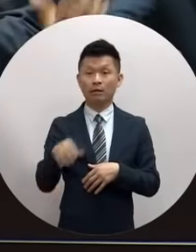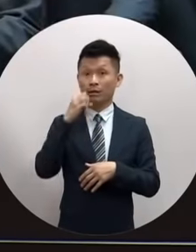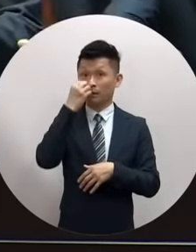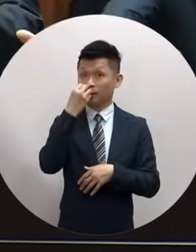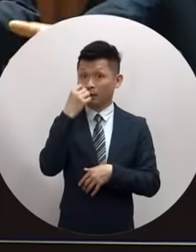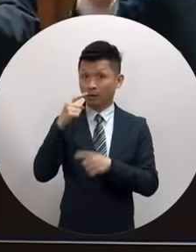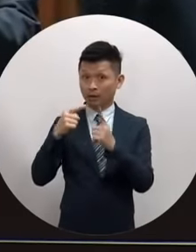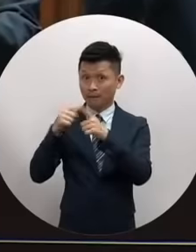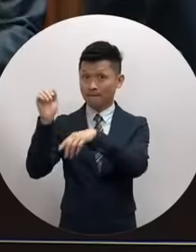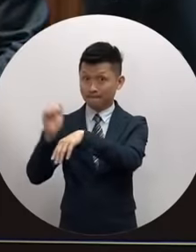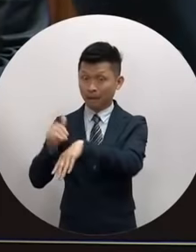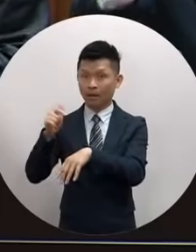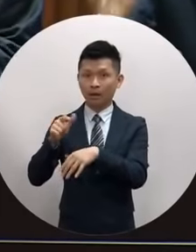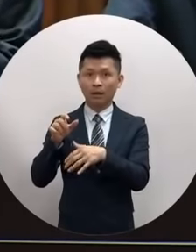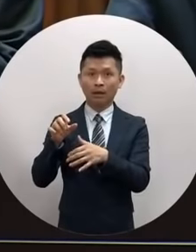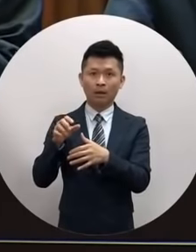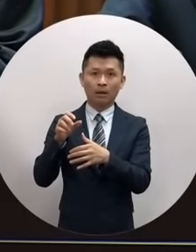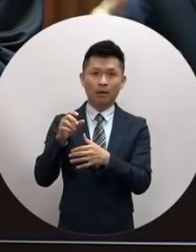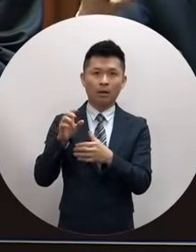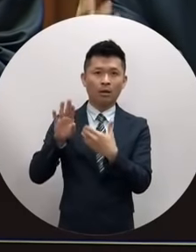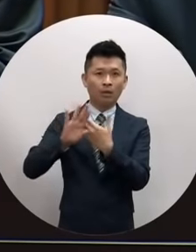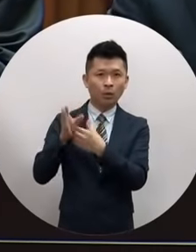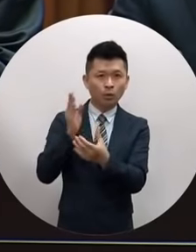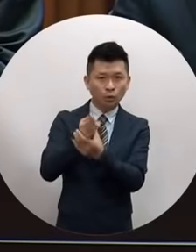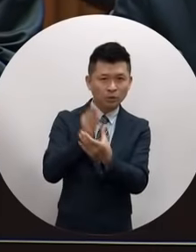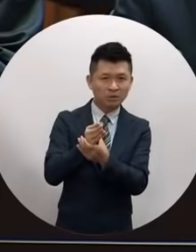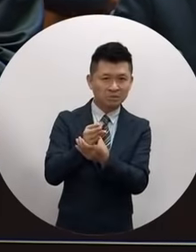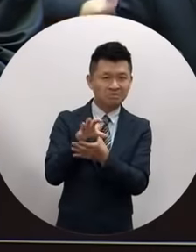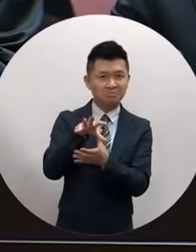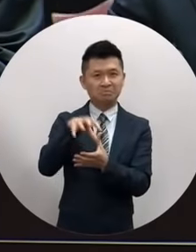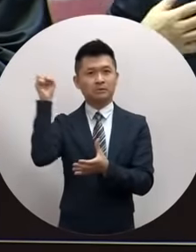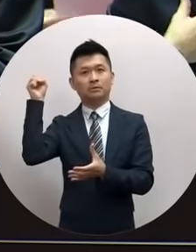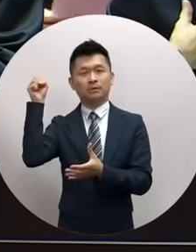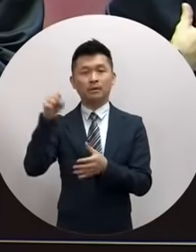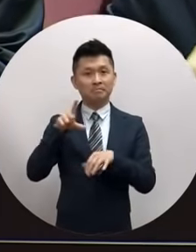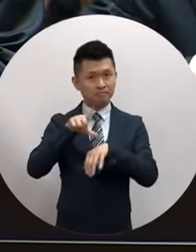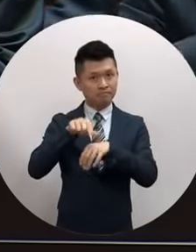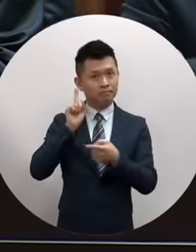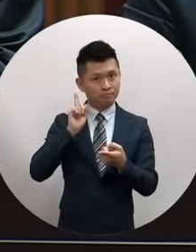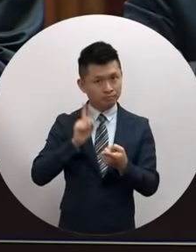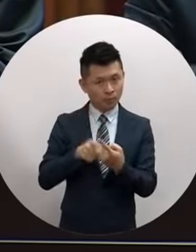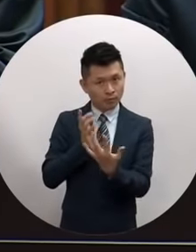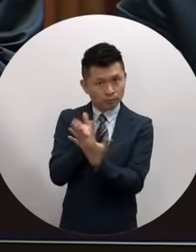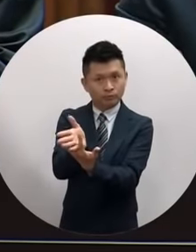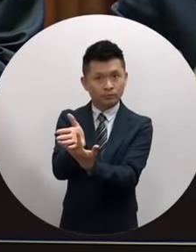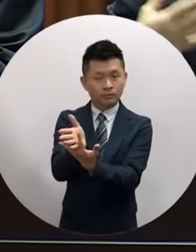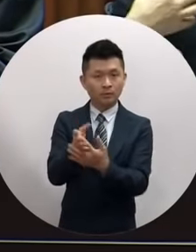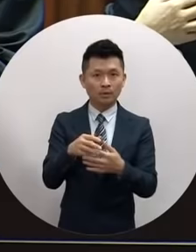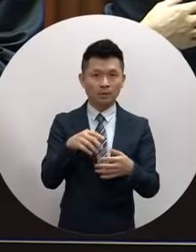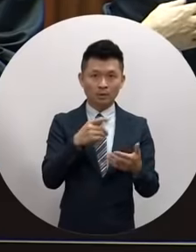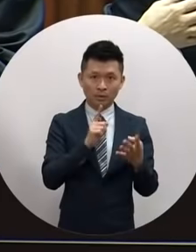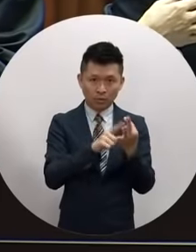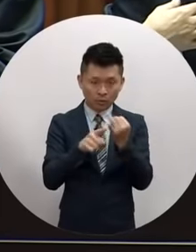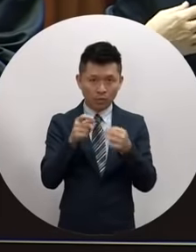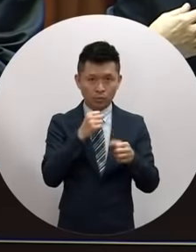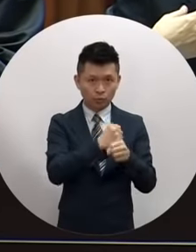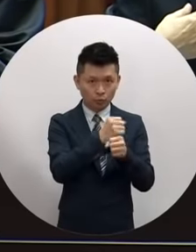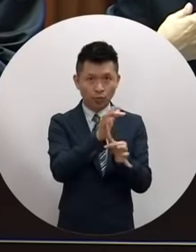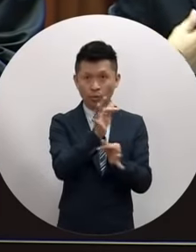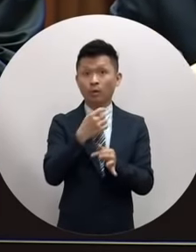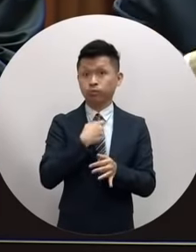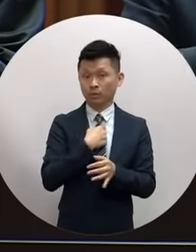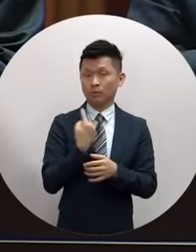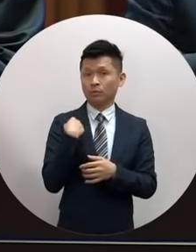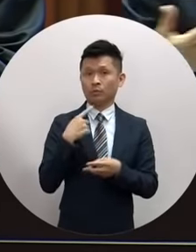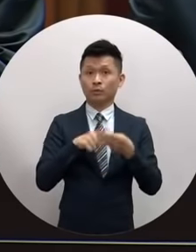才、资金外逃，此时确实是个机会。所以我们很多要做。昨天我才主持这个